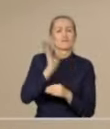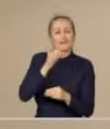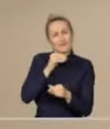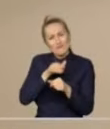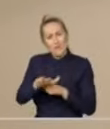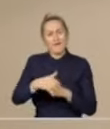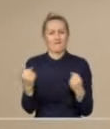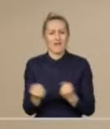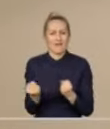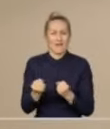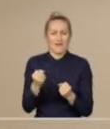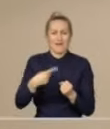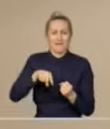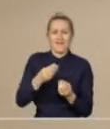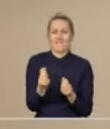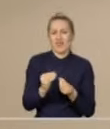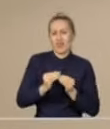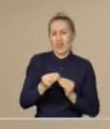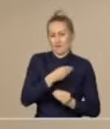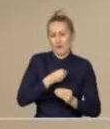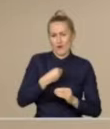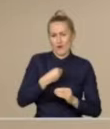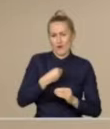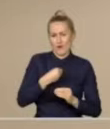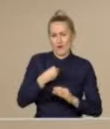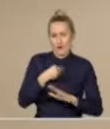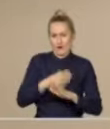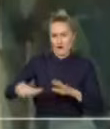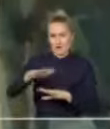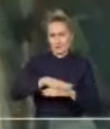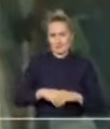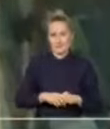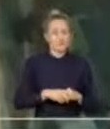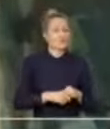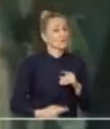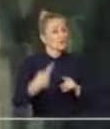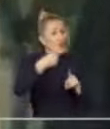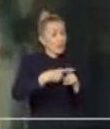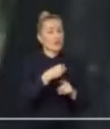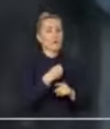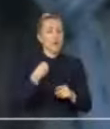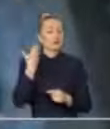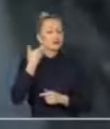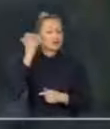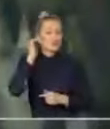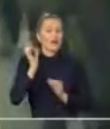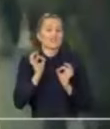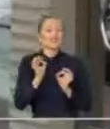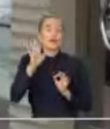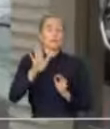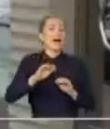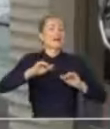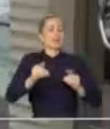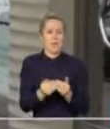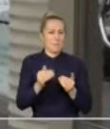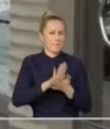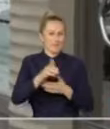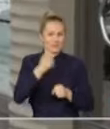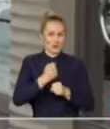na stan finansów publicznych państwa. Dodatkowo Polska i Czechy mają dziś najniższe bezrobocie w całej